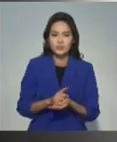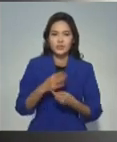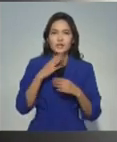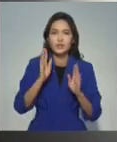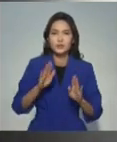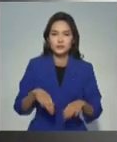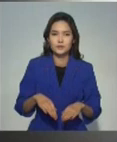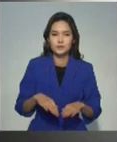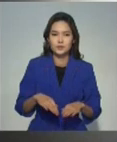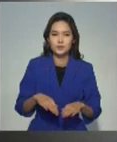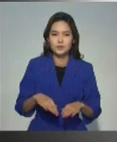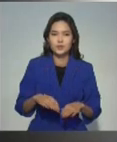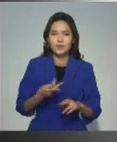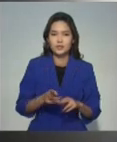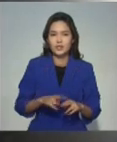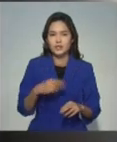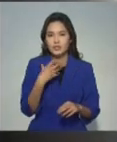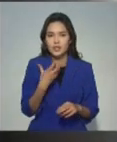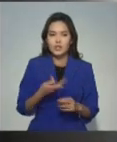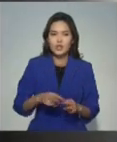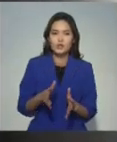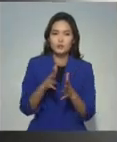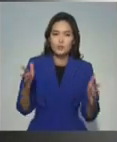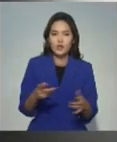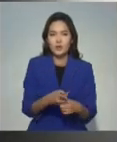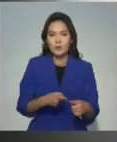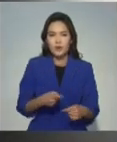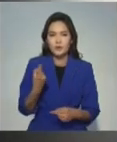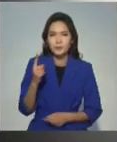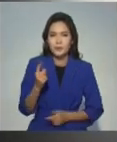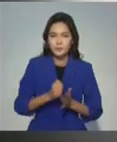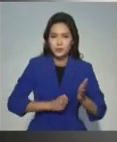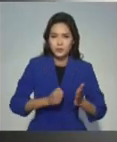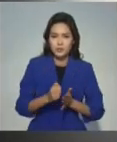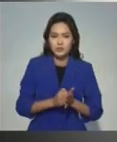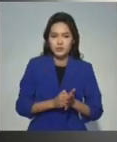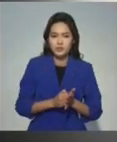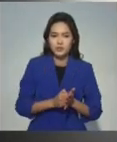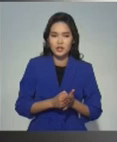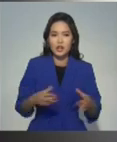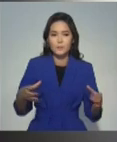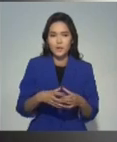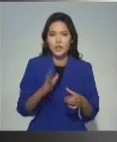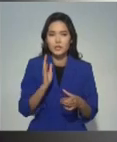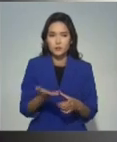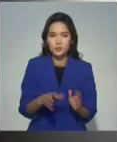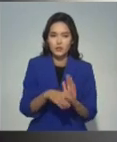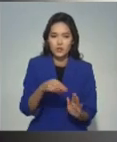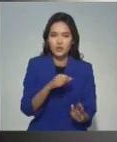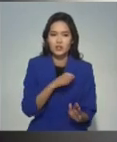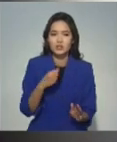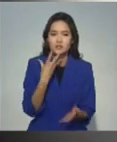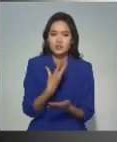достаточно, ну, в пропорции, это, наверное, больше половины, потому что и партии будут обновлять свои